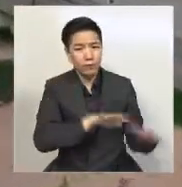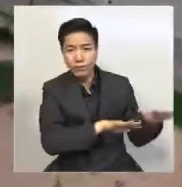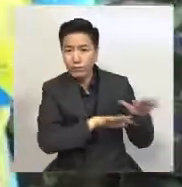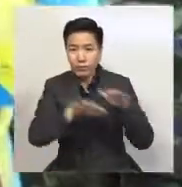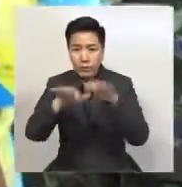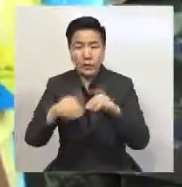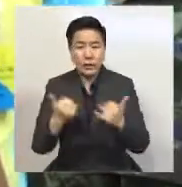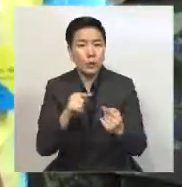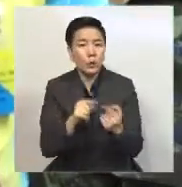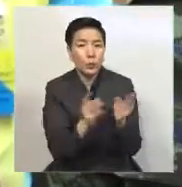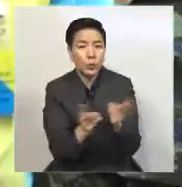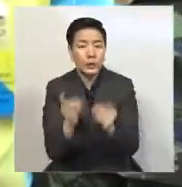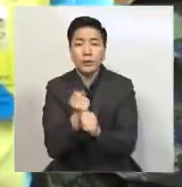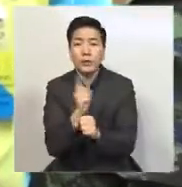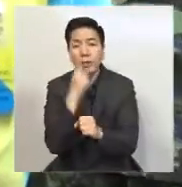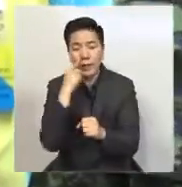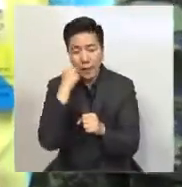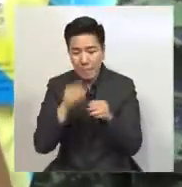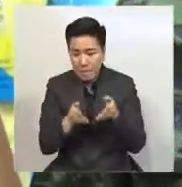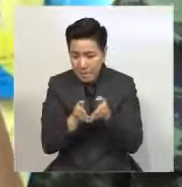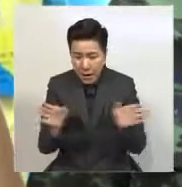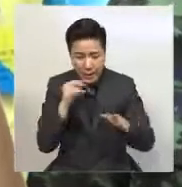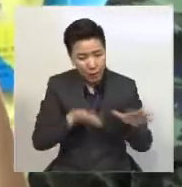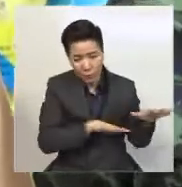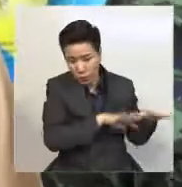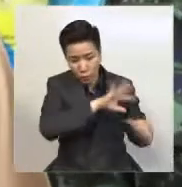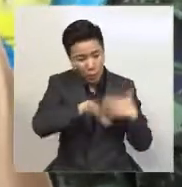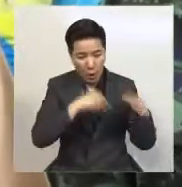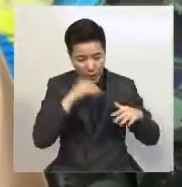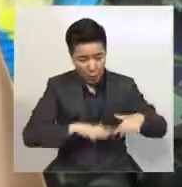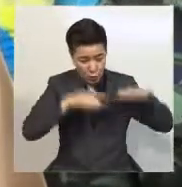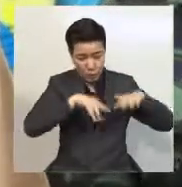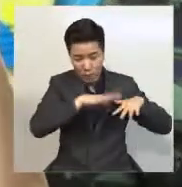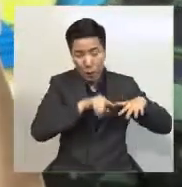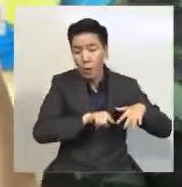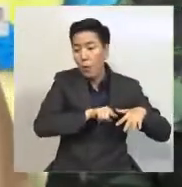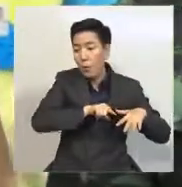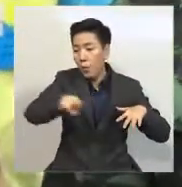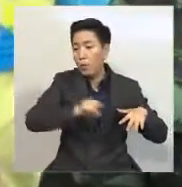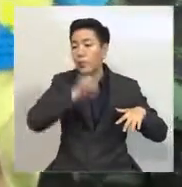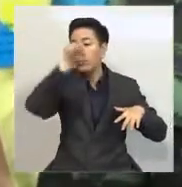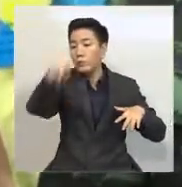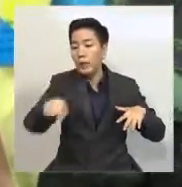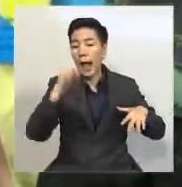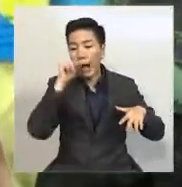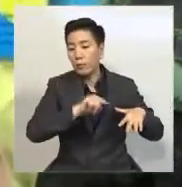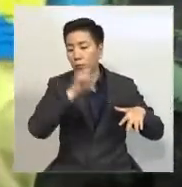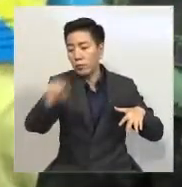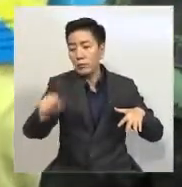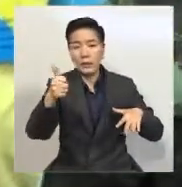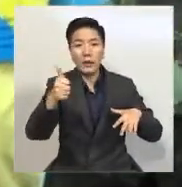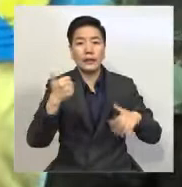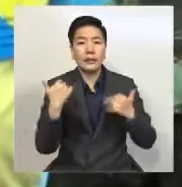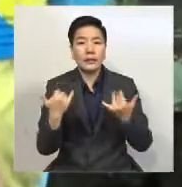ณะนี้หน้าที่ของเราก็คือจะต้องเร่งเปิดช่องน้ำเพื่อให้น้ำทางฝั่งนี้นะครับได้ระบายลงสู่บึงหนองโคดแล้